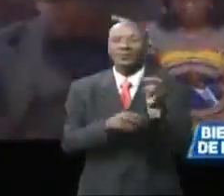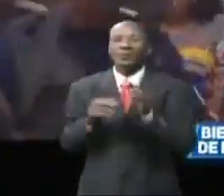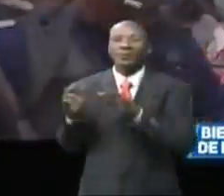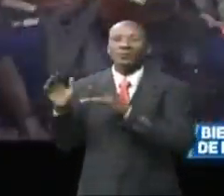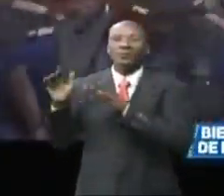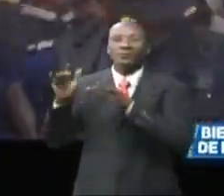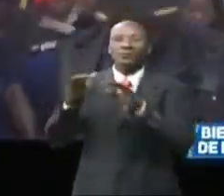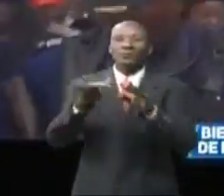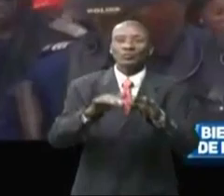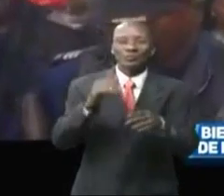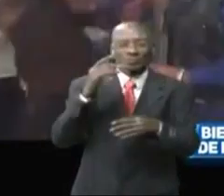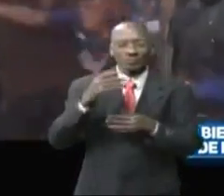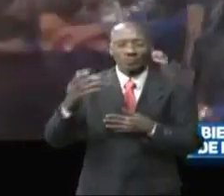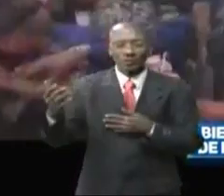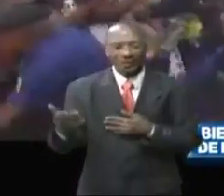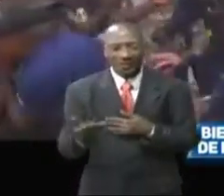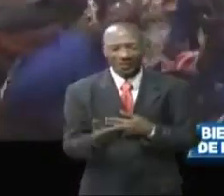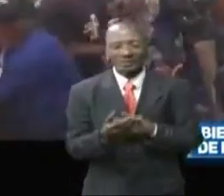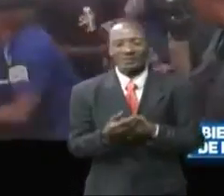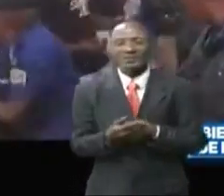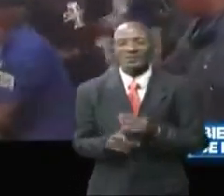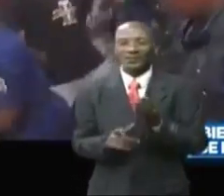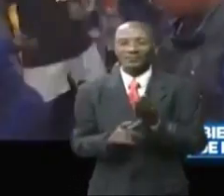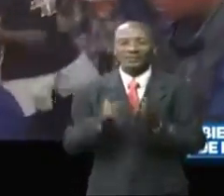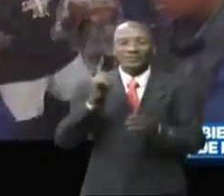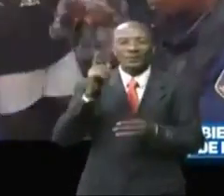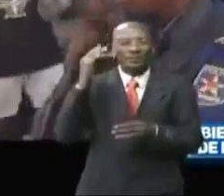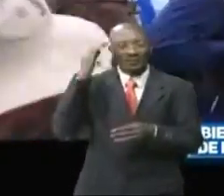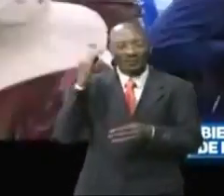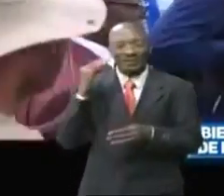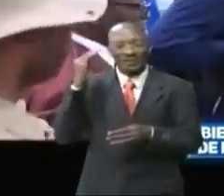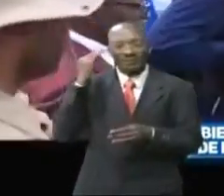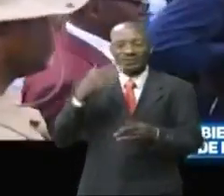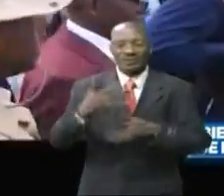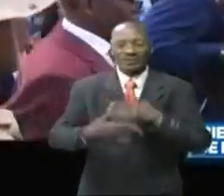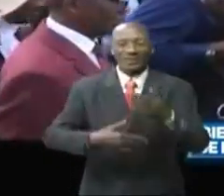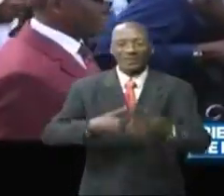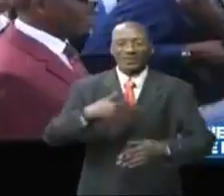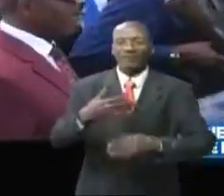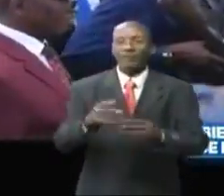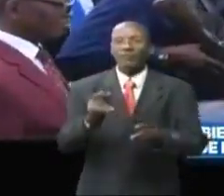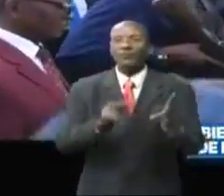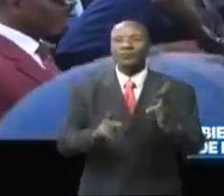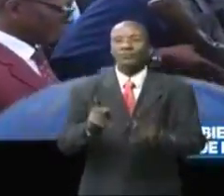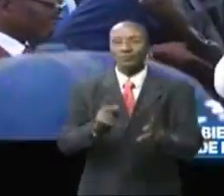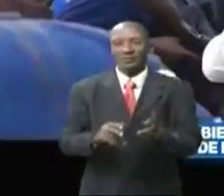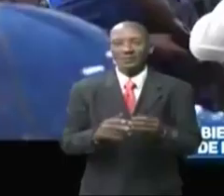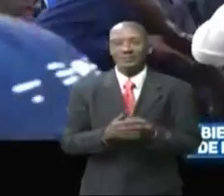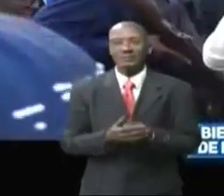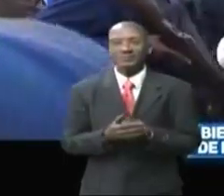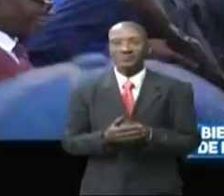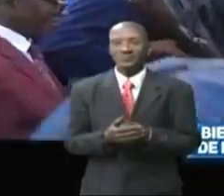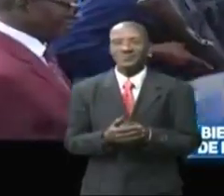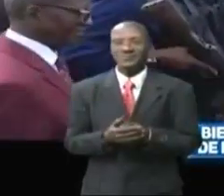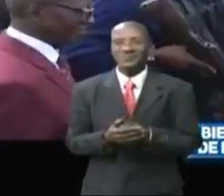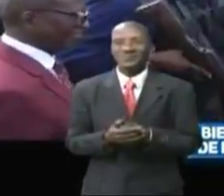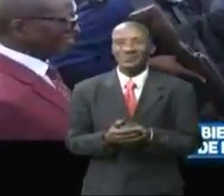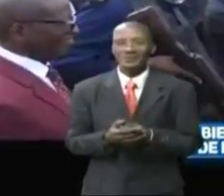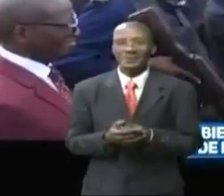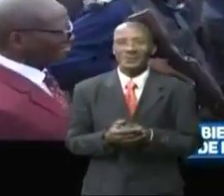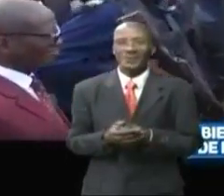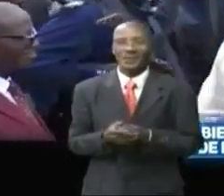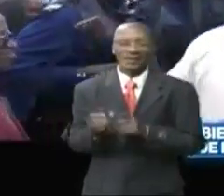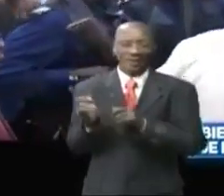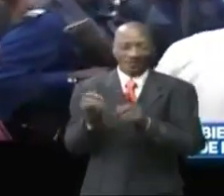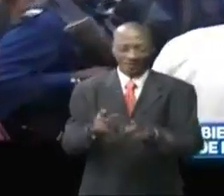pays pour une mission officielle, celle de lancer l'opération d'identification biométrique et l'immatriculation à la Caisse nationale des sécurités sociales des